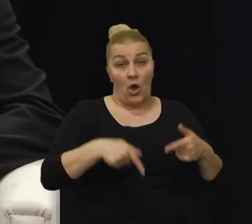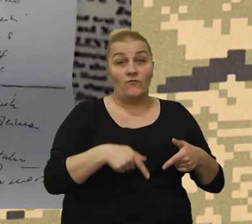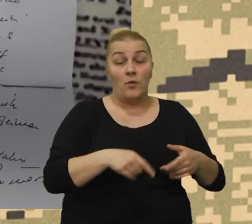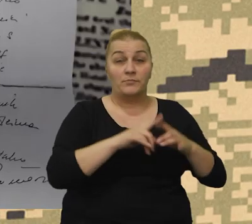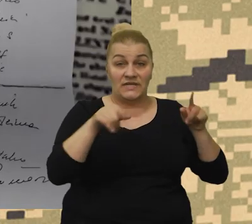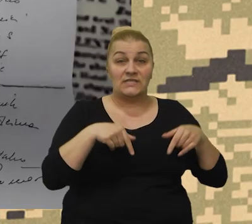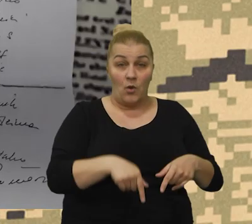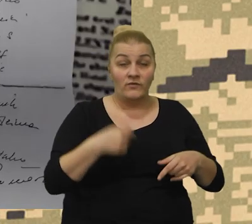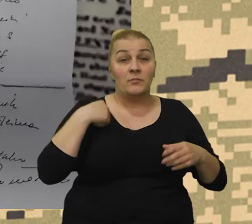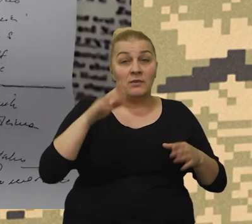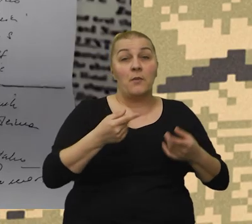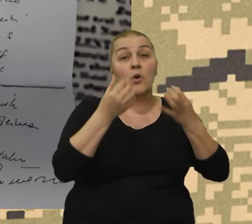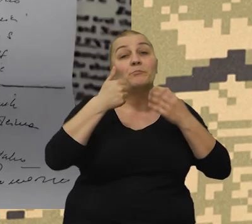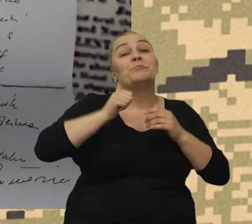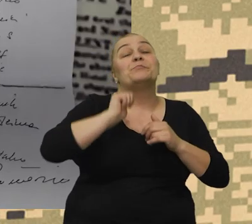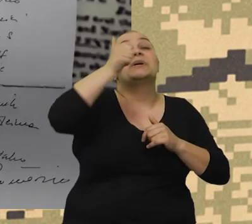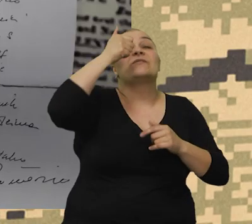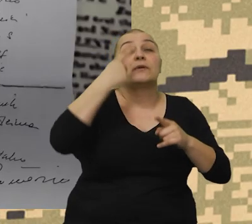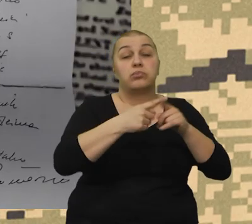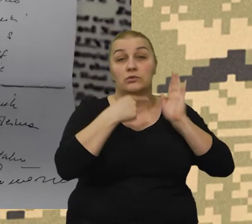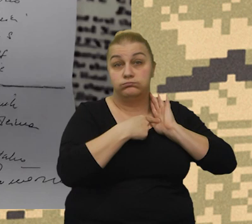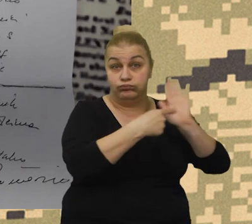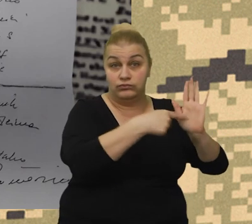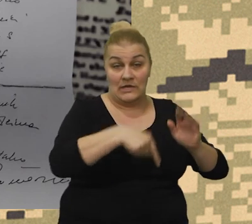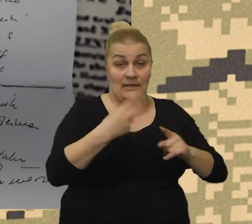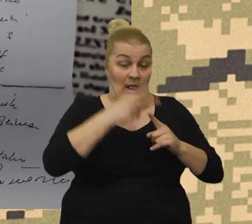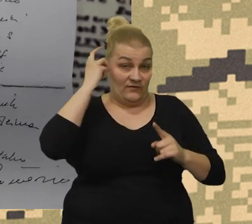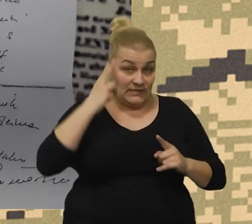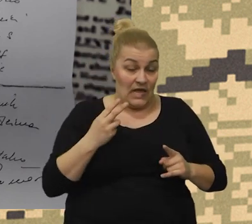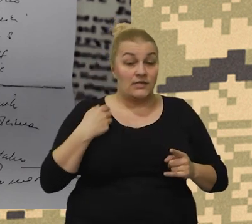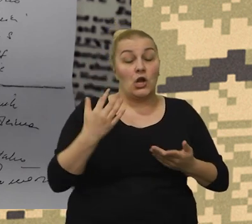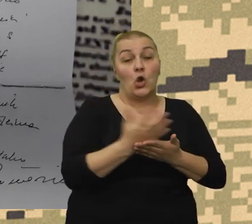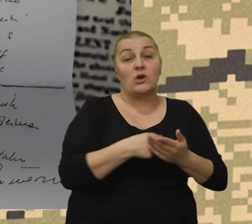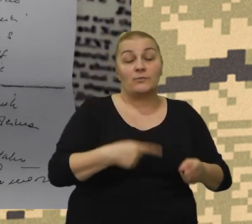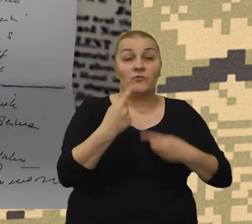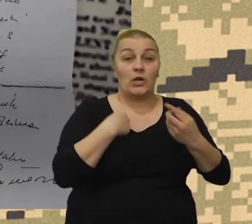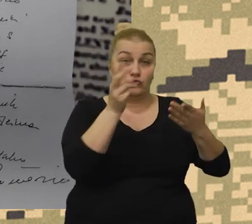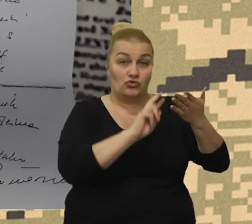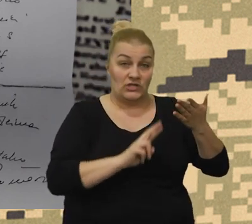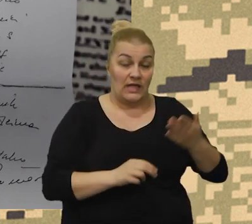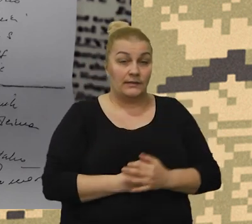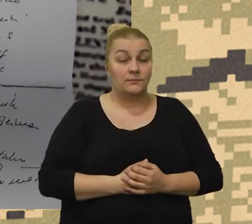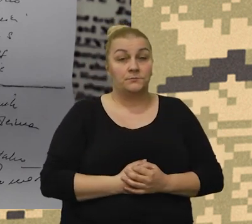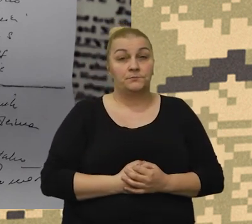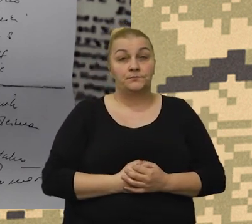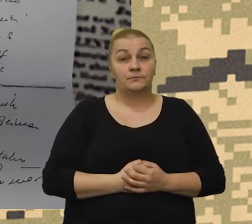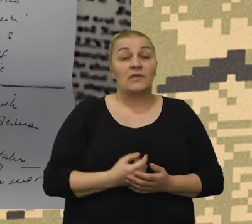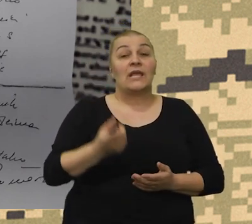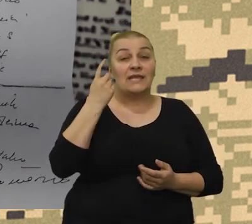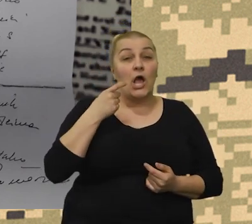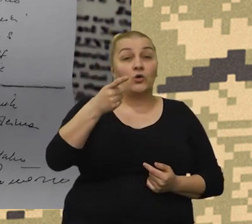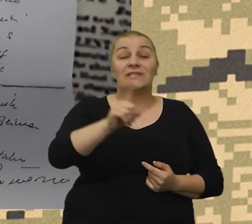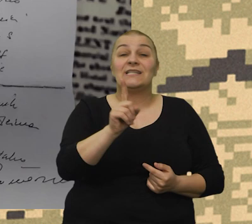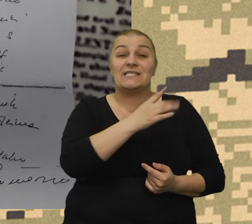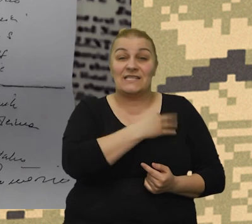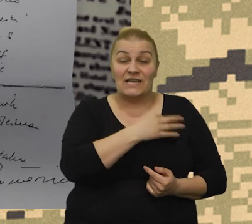ovdje, ekskluzivu imamo televizija 1 po prvi put, pa evo ja sad koristim prigodu da ga i pročitam.